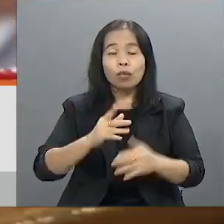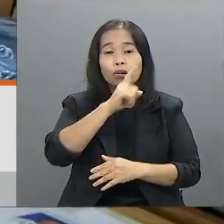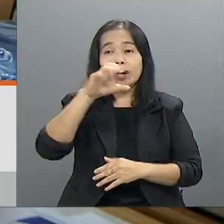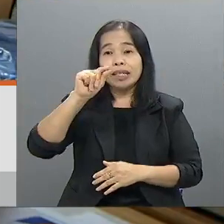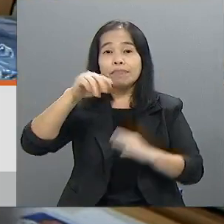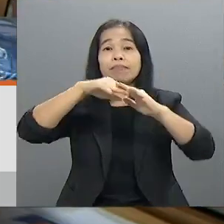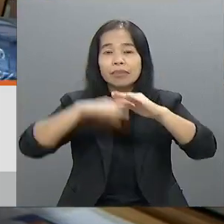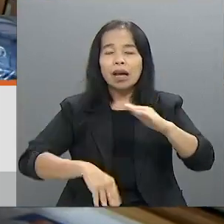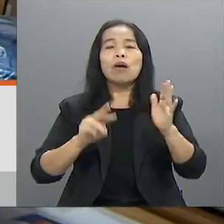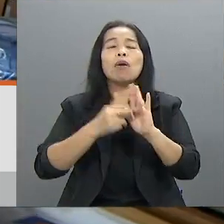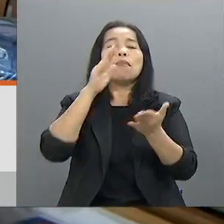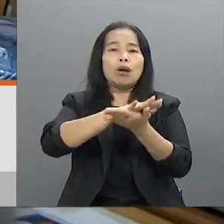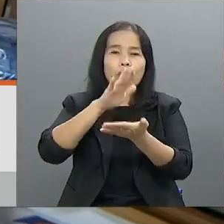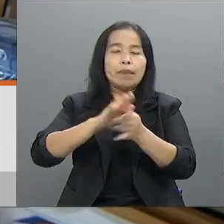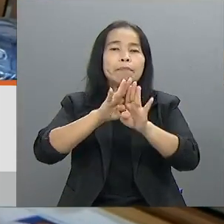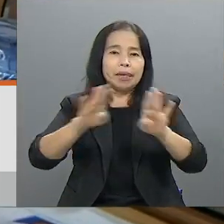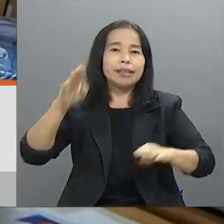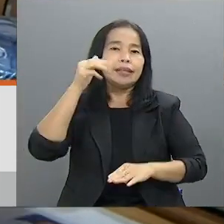คนก็สามารถเปิดภาคเรียนได้ค่ะเพราะว่าจำนวนเด็กต่อห้องไม่เกิน20